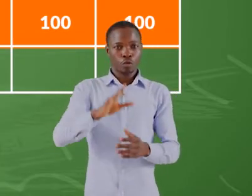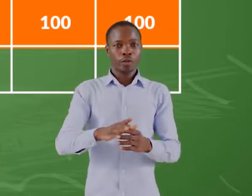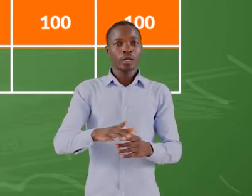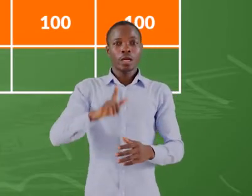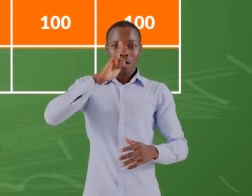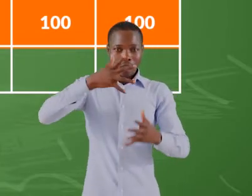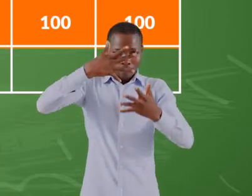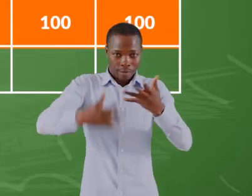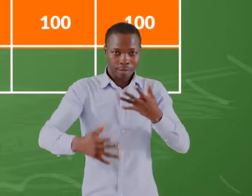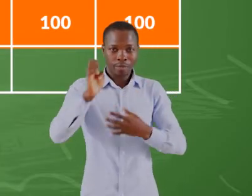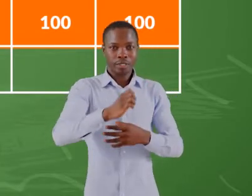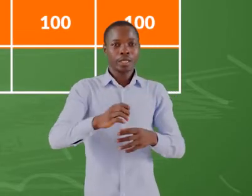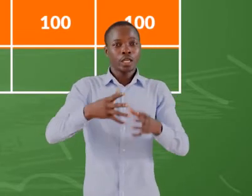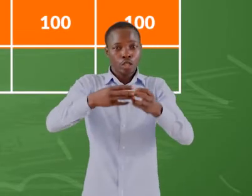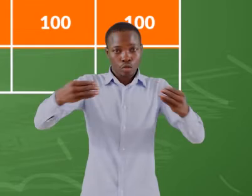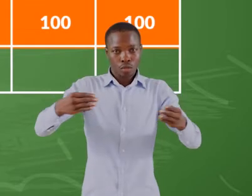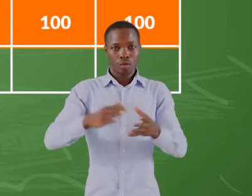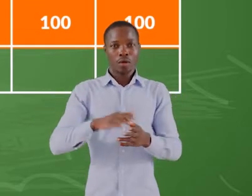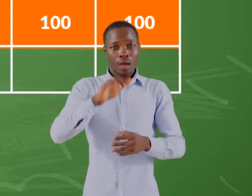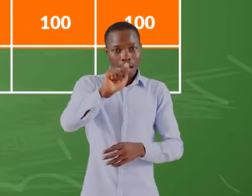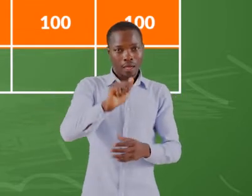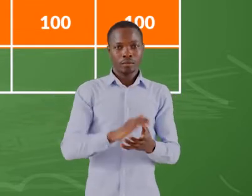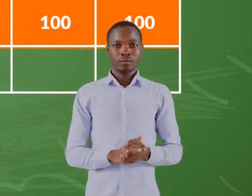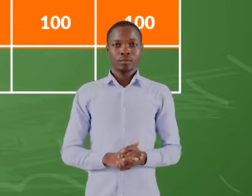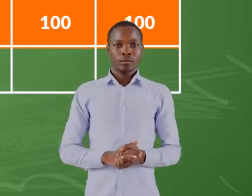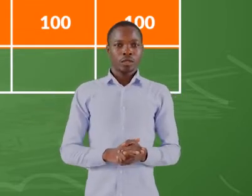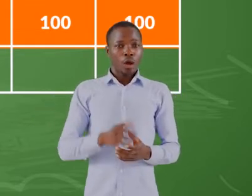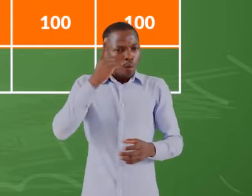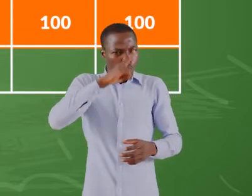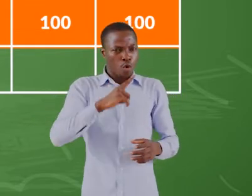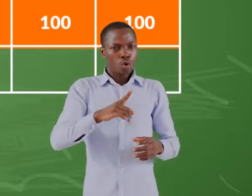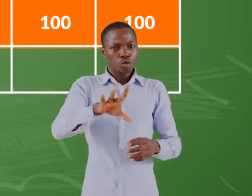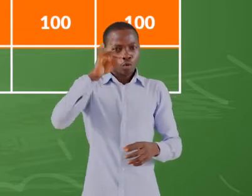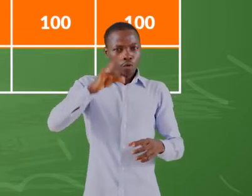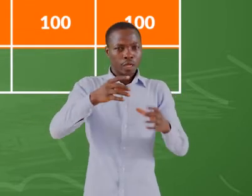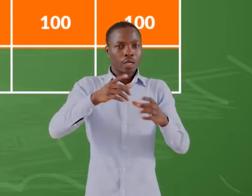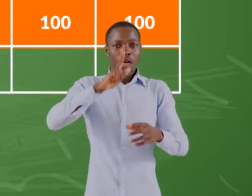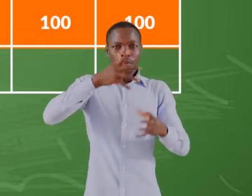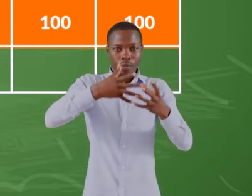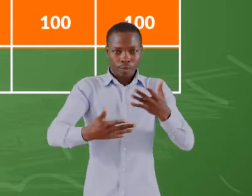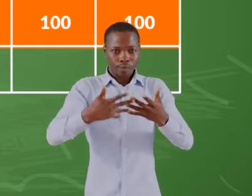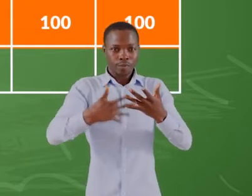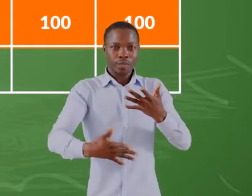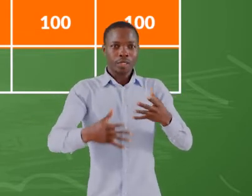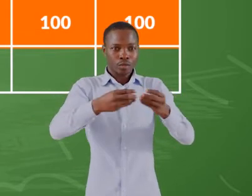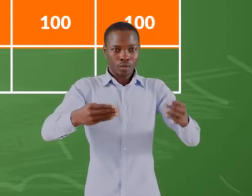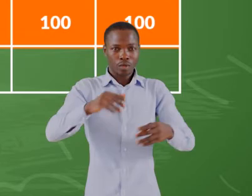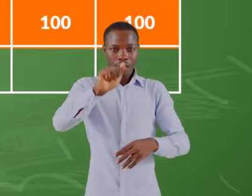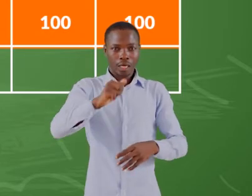la perméabilité du sol A. Alors, pour déterminer la perméabilité du sol A, nous